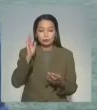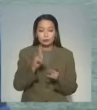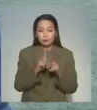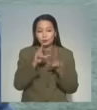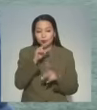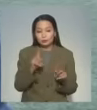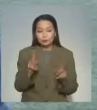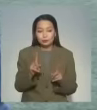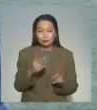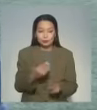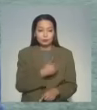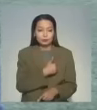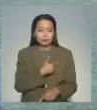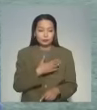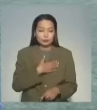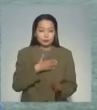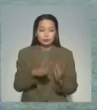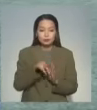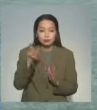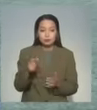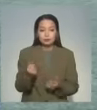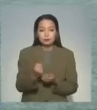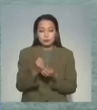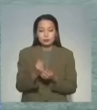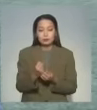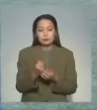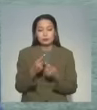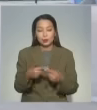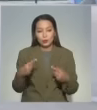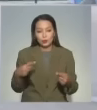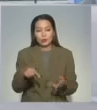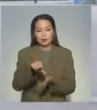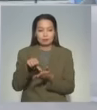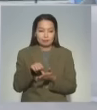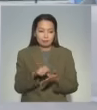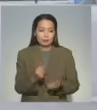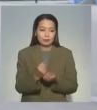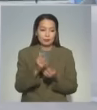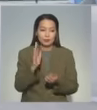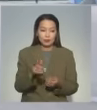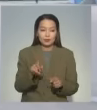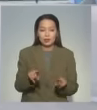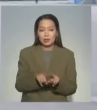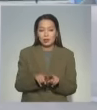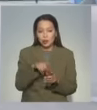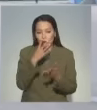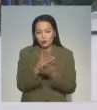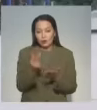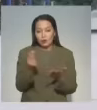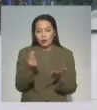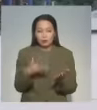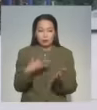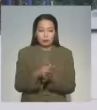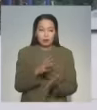что инициативу нашего депутата поддержат другие меценаты. Руслан Шамкенов также за свой счет установил в районном